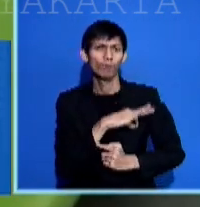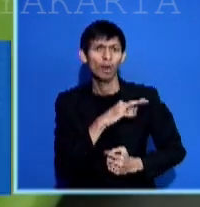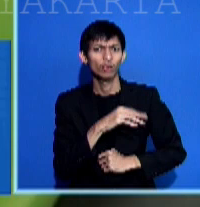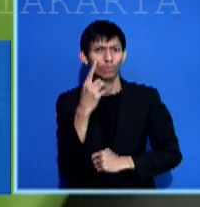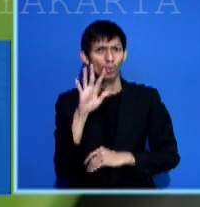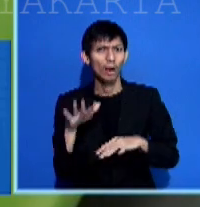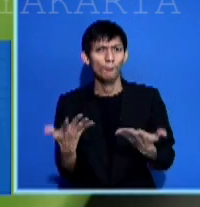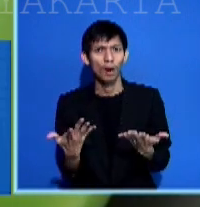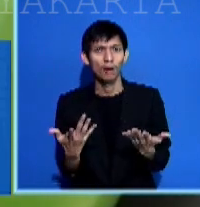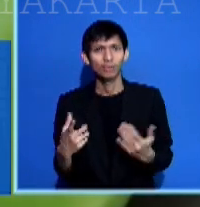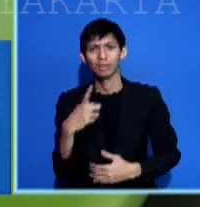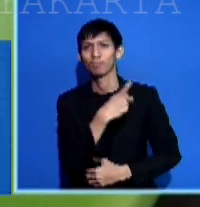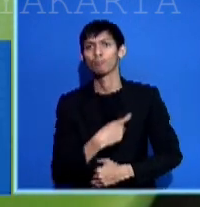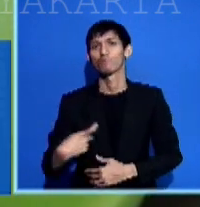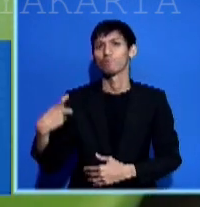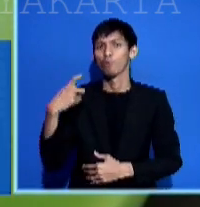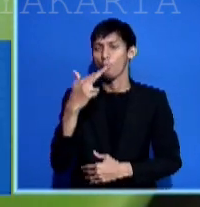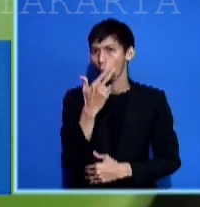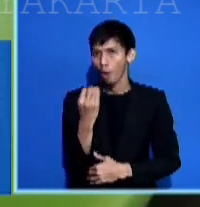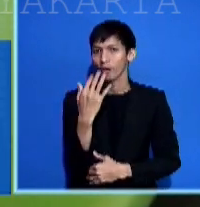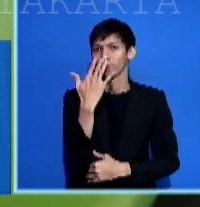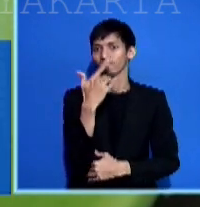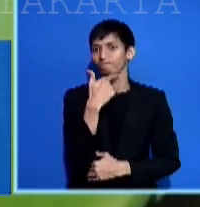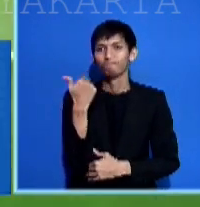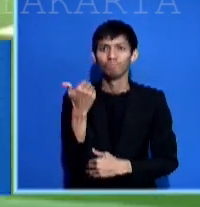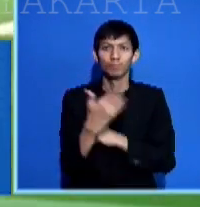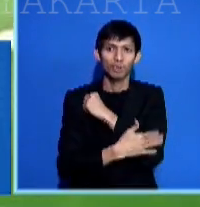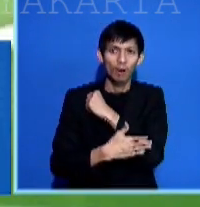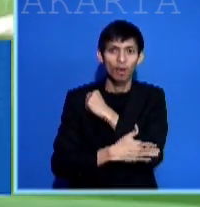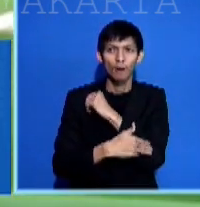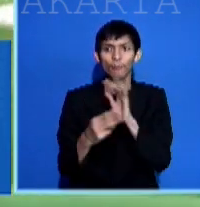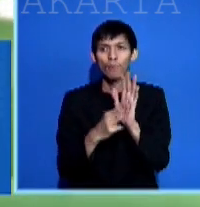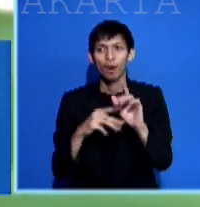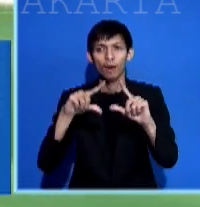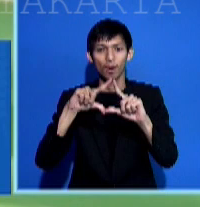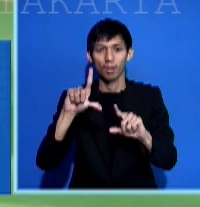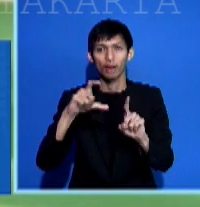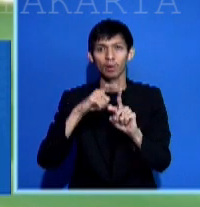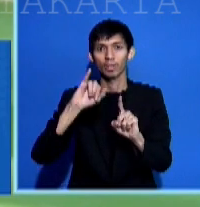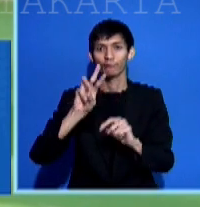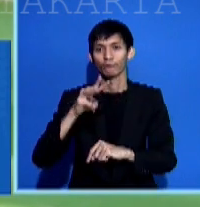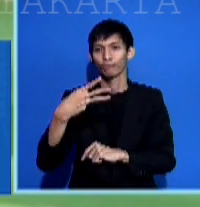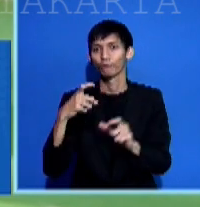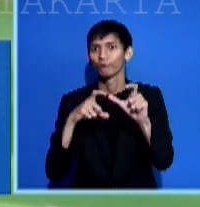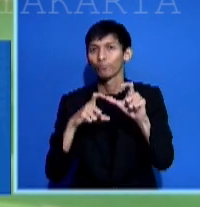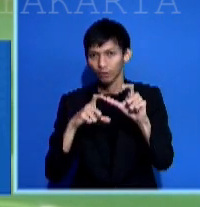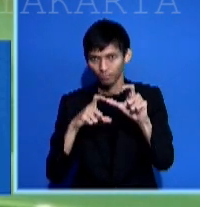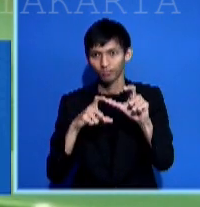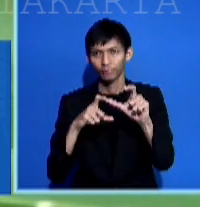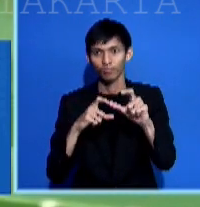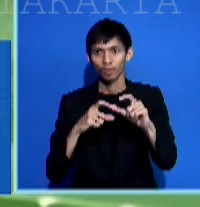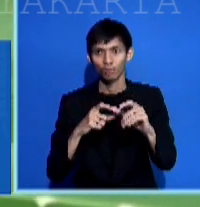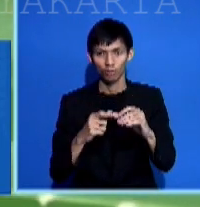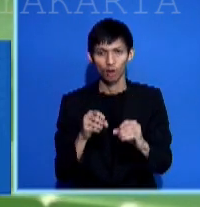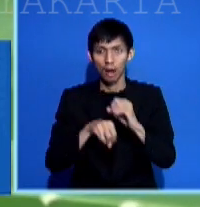damel lisah wangi ing Maladewa woh pandanri Menik dipun mupangataken minangka woh ingkang saged dipun dahar ing perangan bongkot